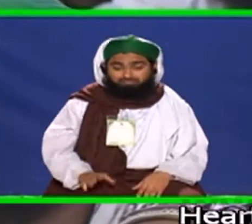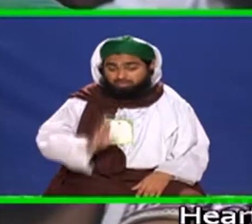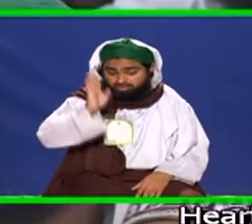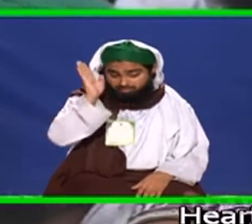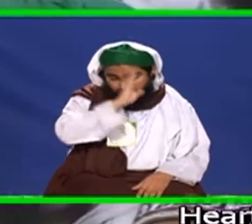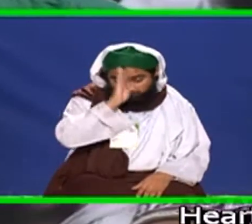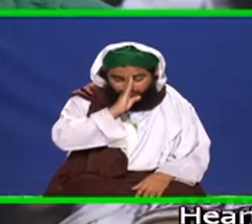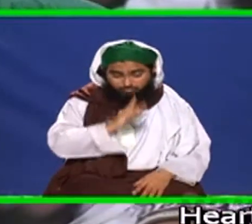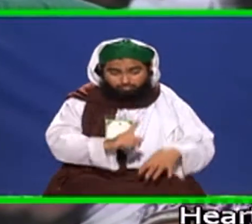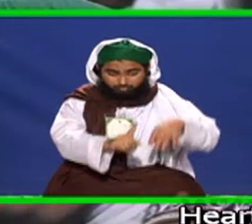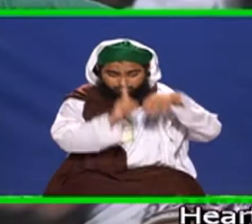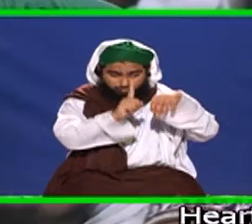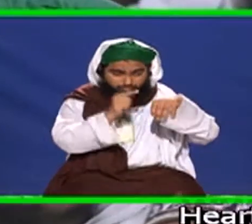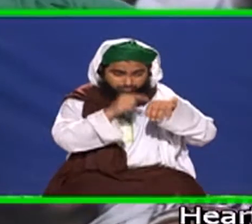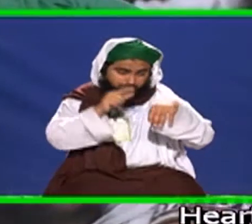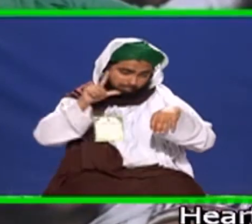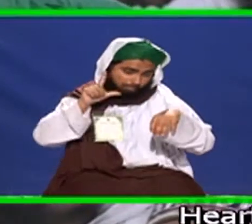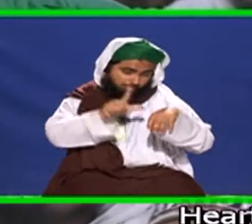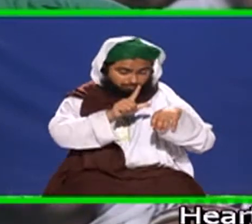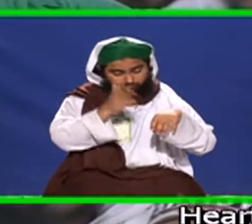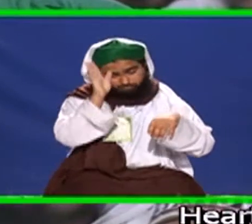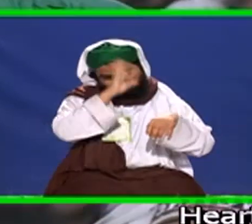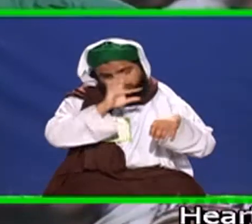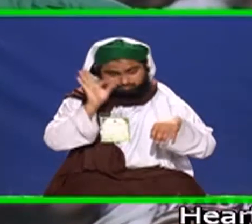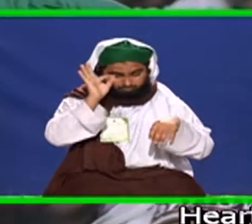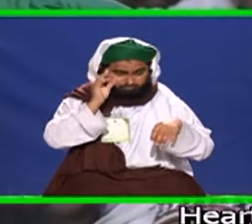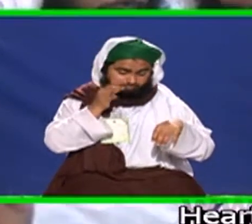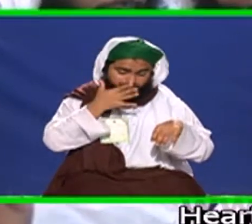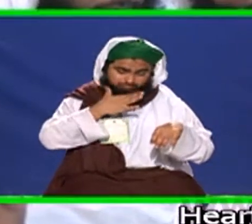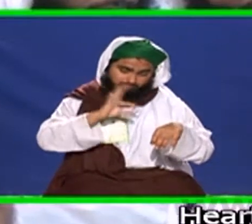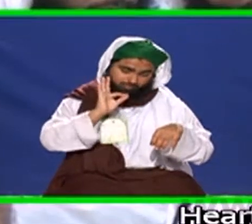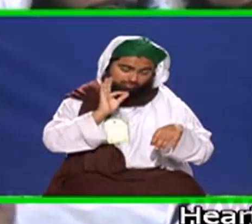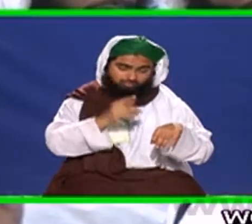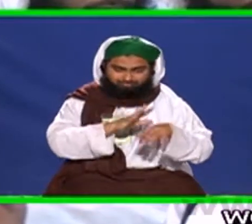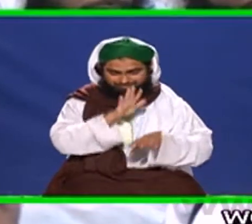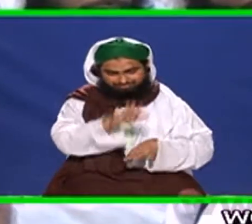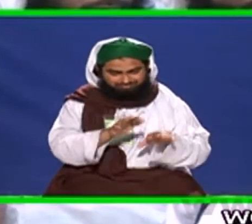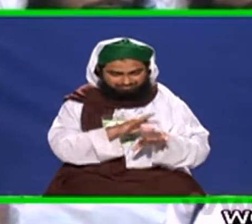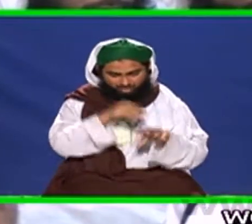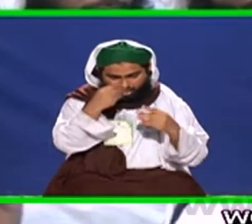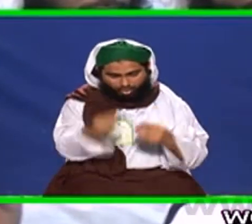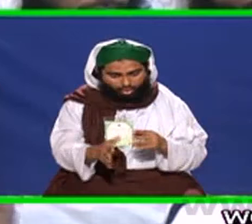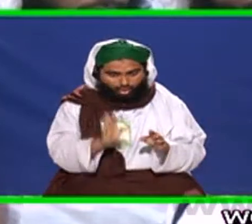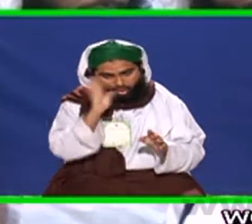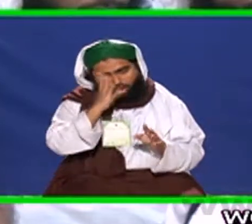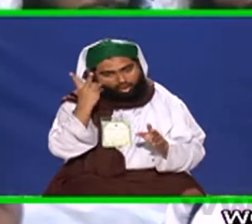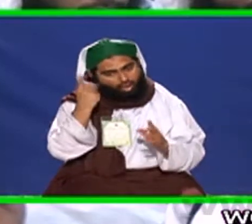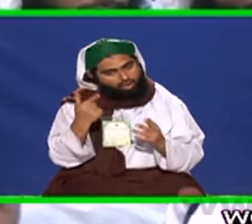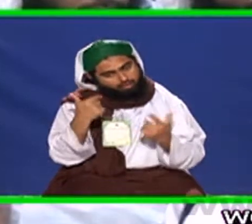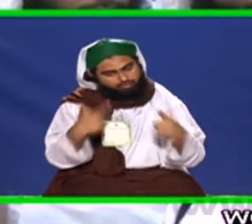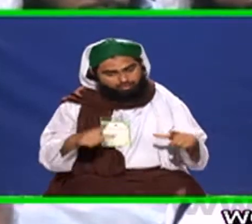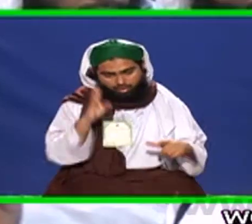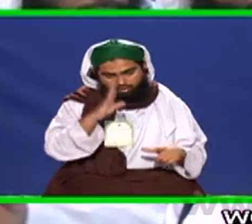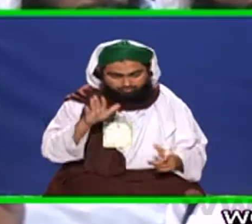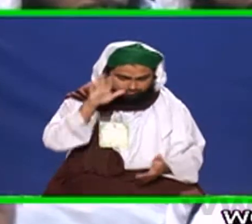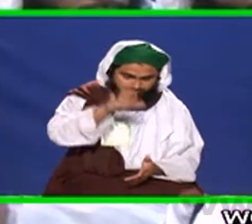मतलब एक अजीब सा लगता है कि जिस सब्ज गुंबद से इतनी मोहब्बत करें, सब्ज रंग से इतनी मोहब्बत करें, वो पांव तले रोते